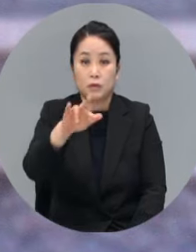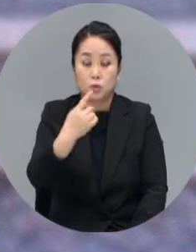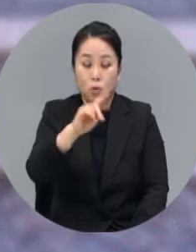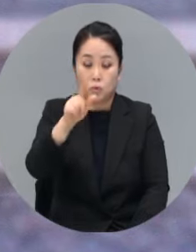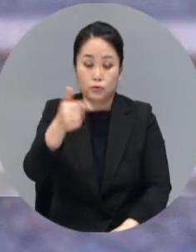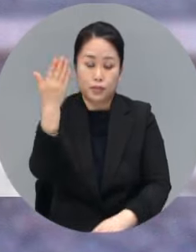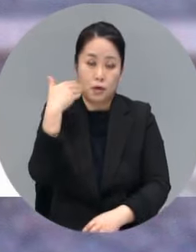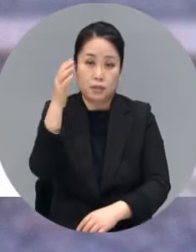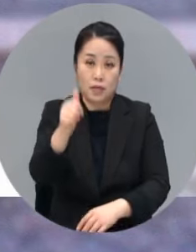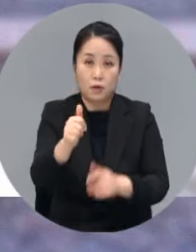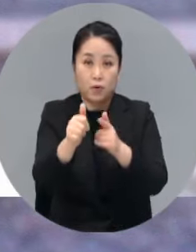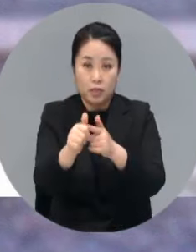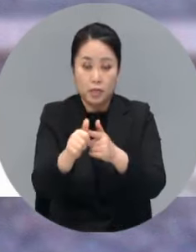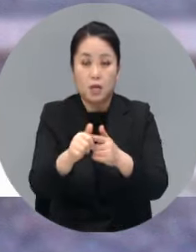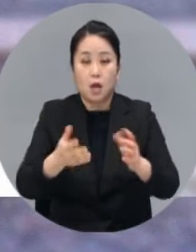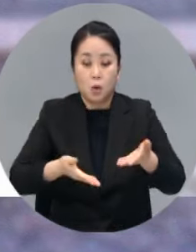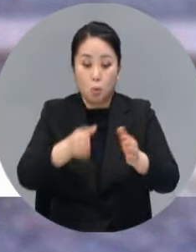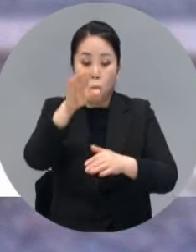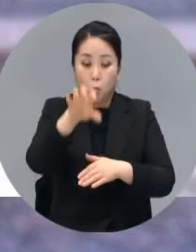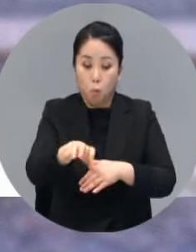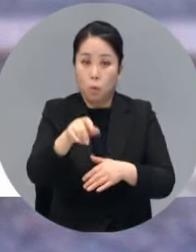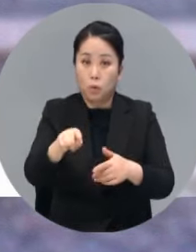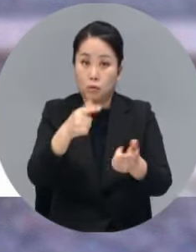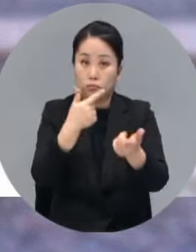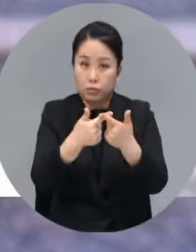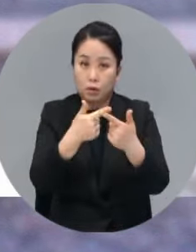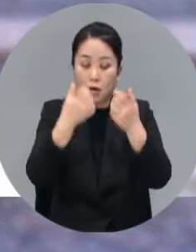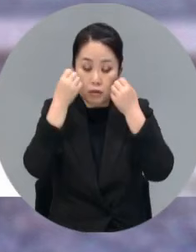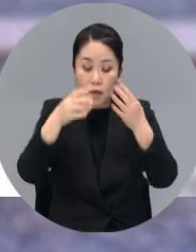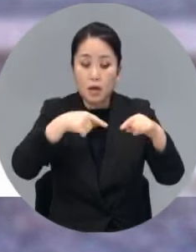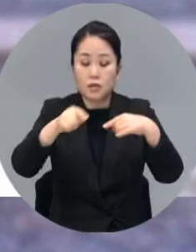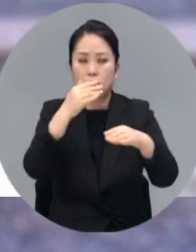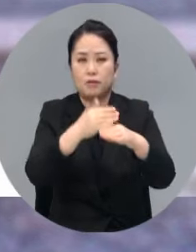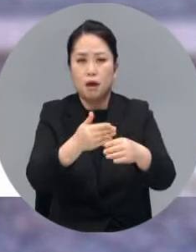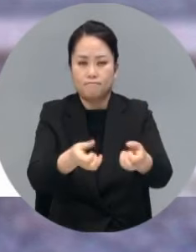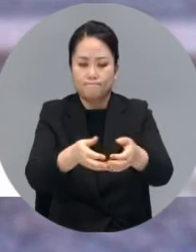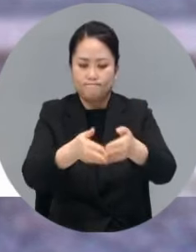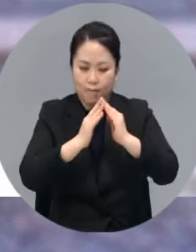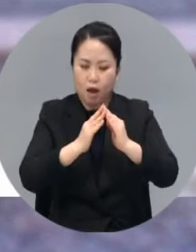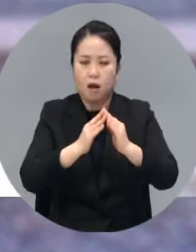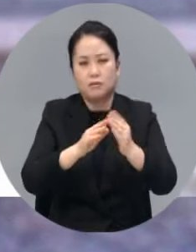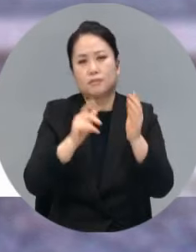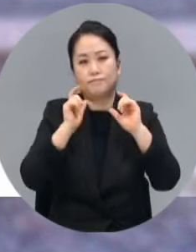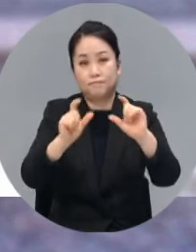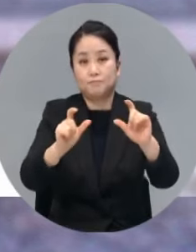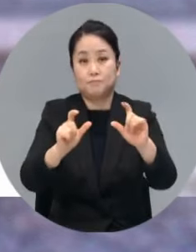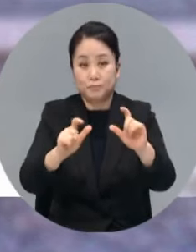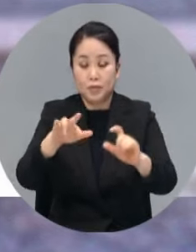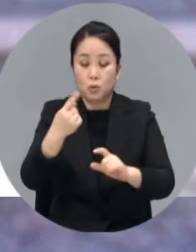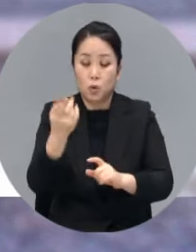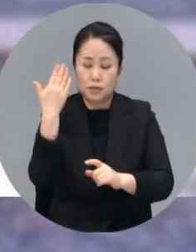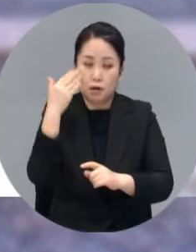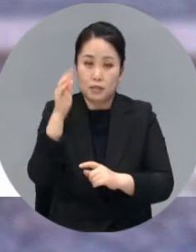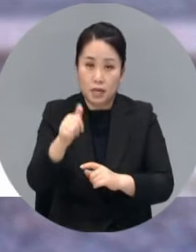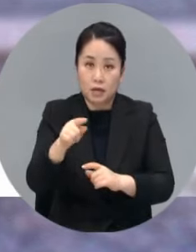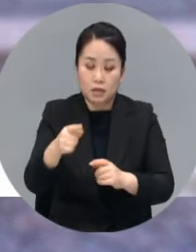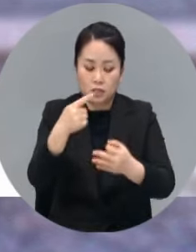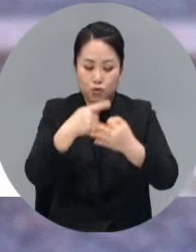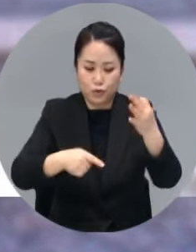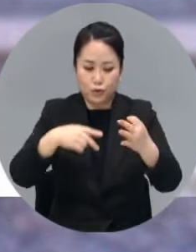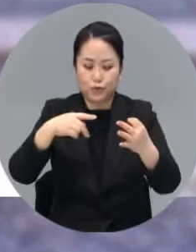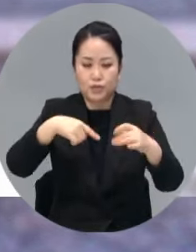조국 전 법무부 장관이 고향인 부산에서 신당 창당을 선언했습니다. 조 전 장관은 윤석열